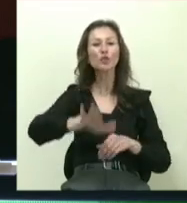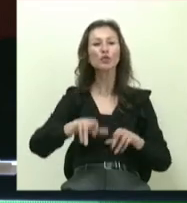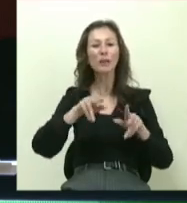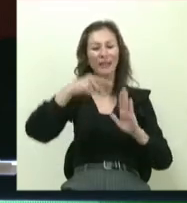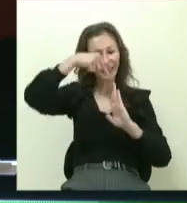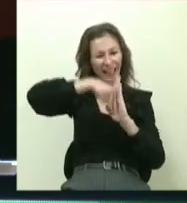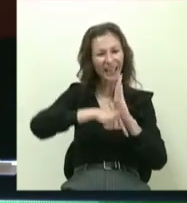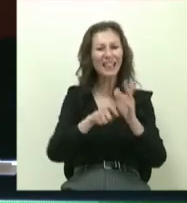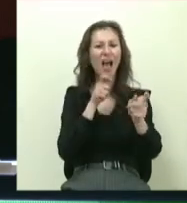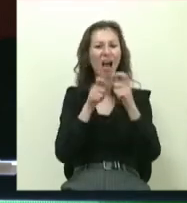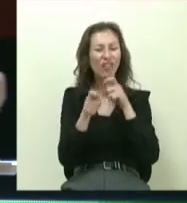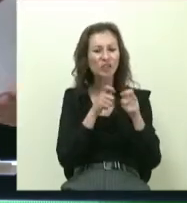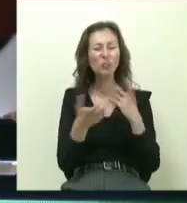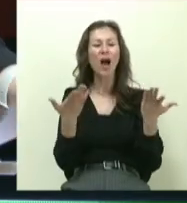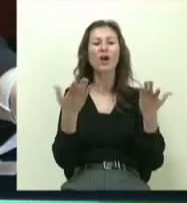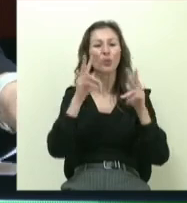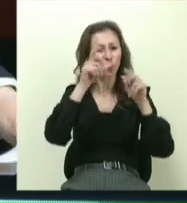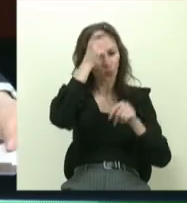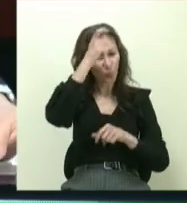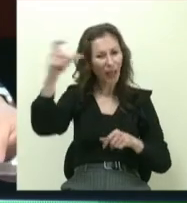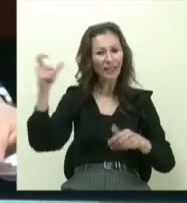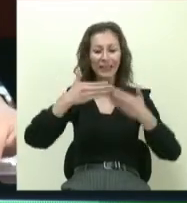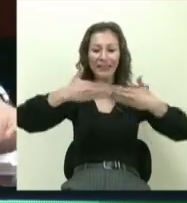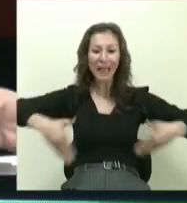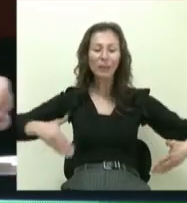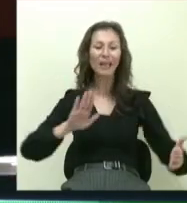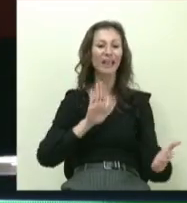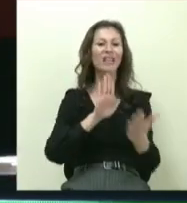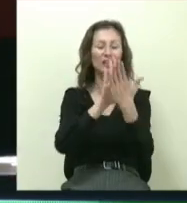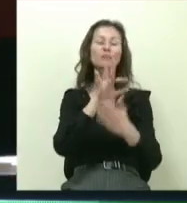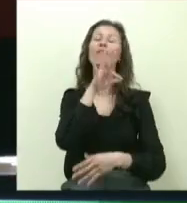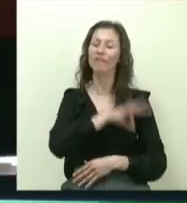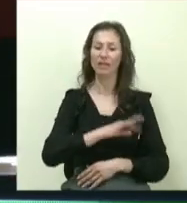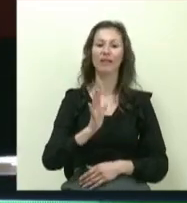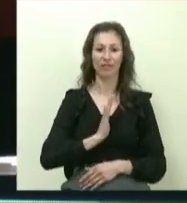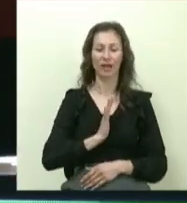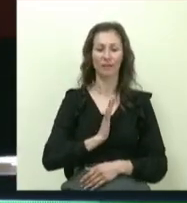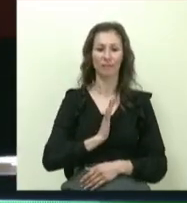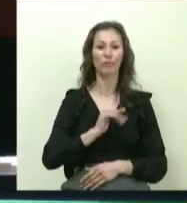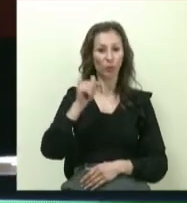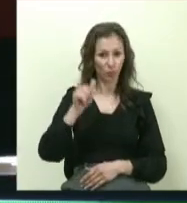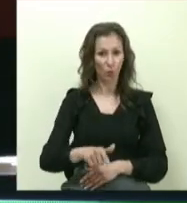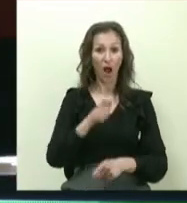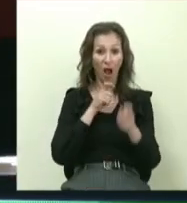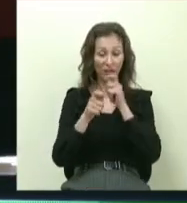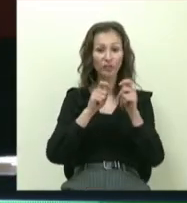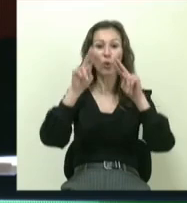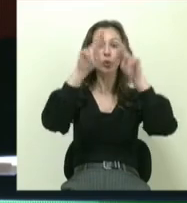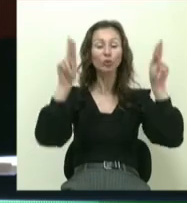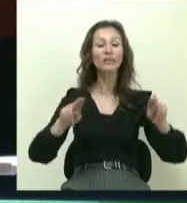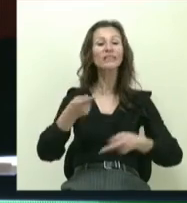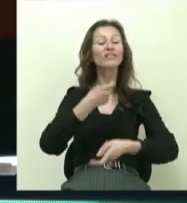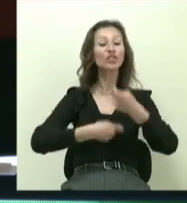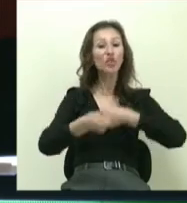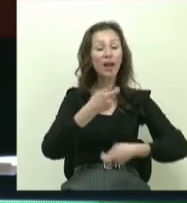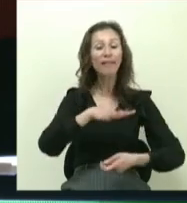bütünleşme anlaşmalarına Türkiye'nin tedbirli yaklaşmasında fayda vardır Bu anlaşmalar uluslararası